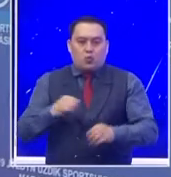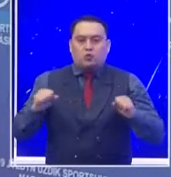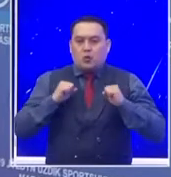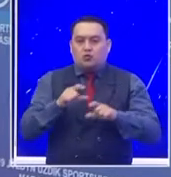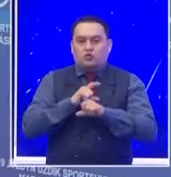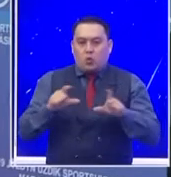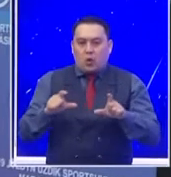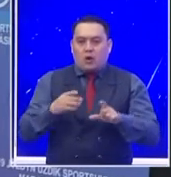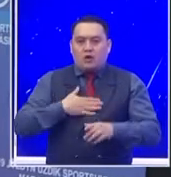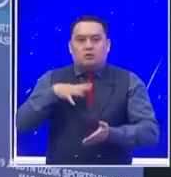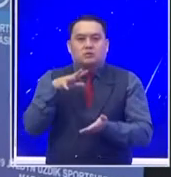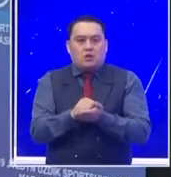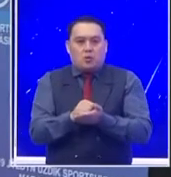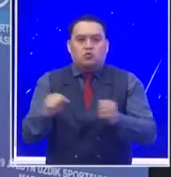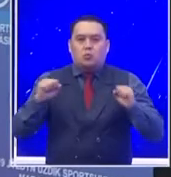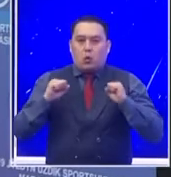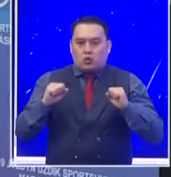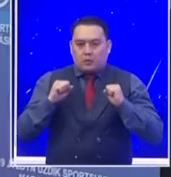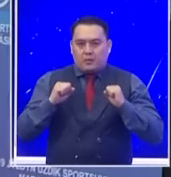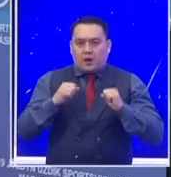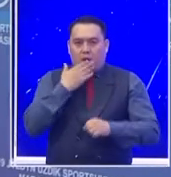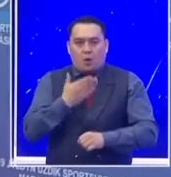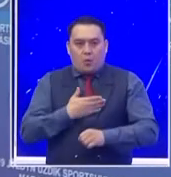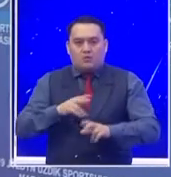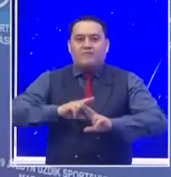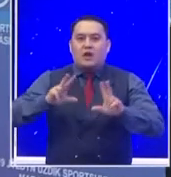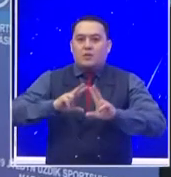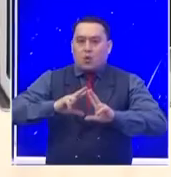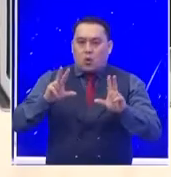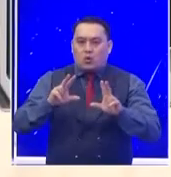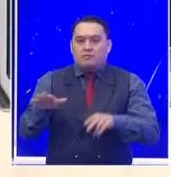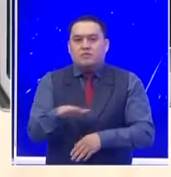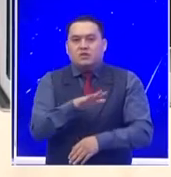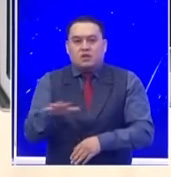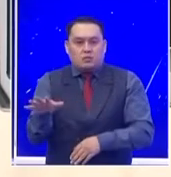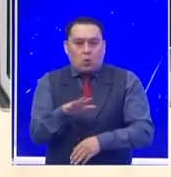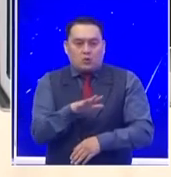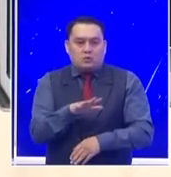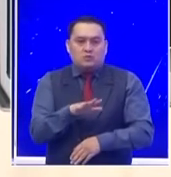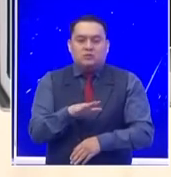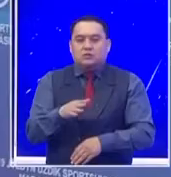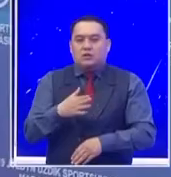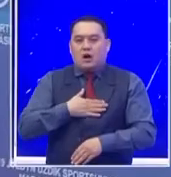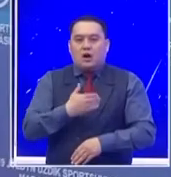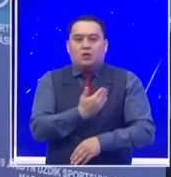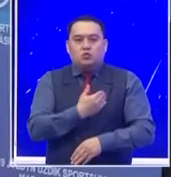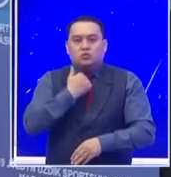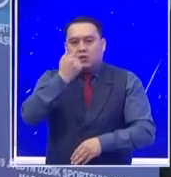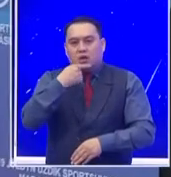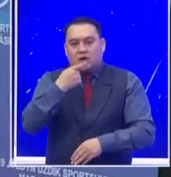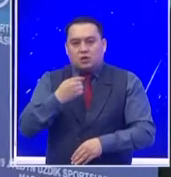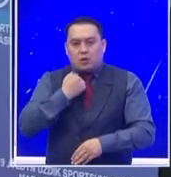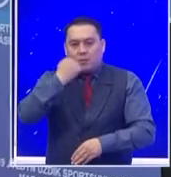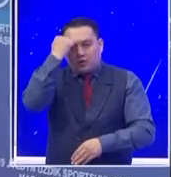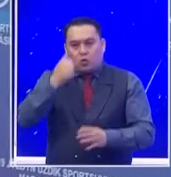со школьной скамьи я занимаюсь спортом люблю очень волейбол баскетбол люблю а хочется сказать огромное спасибо